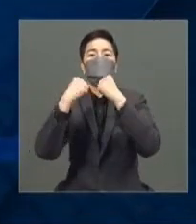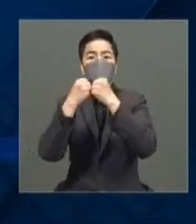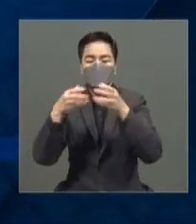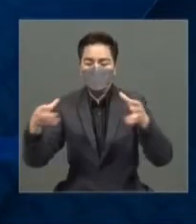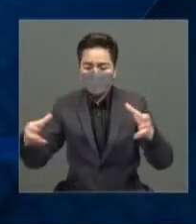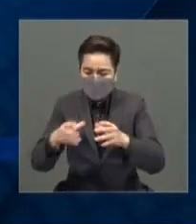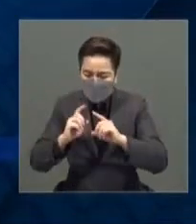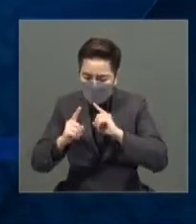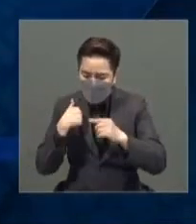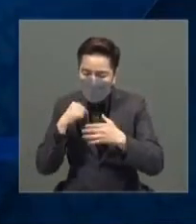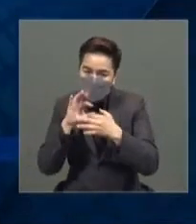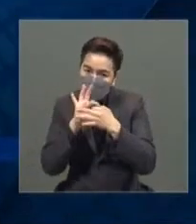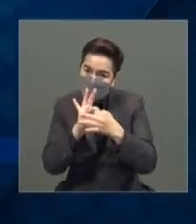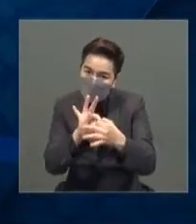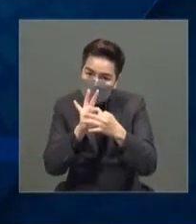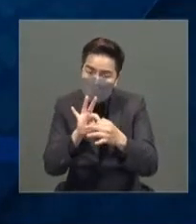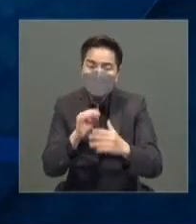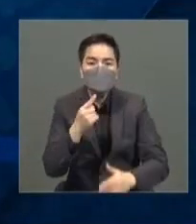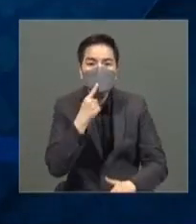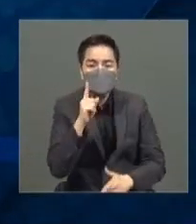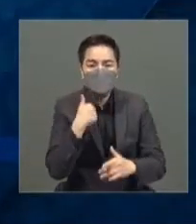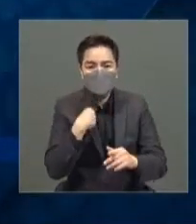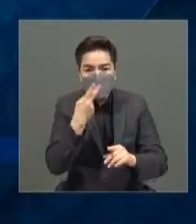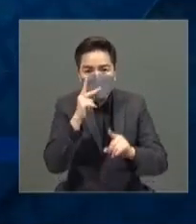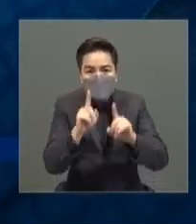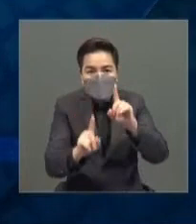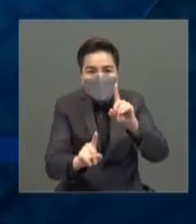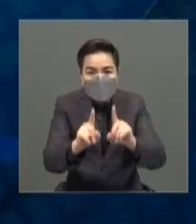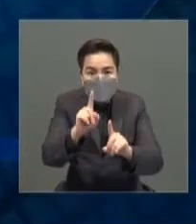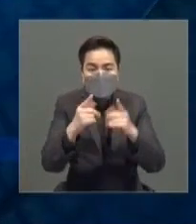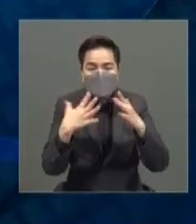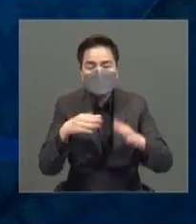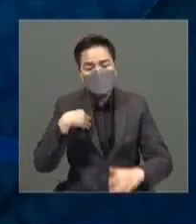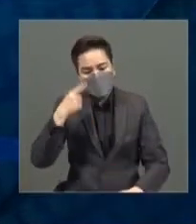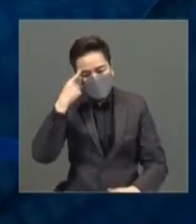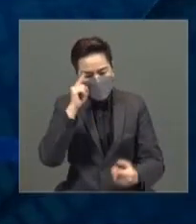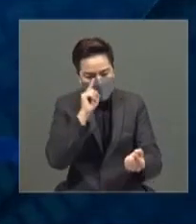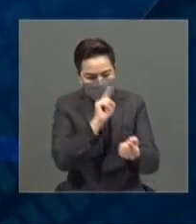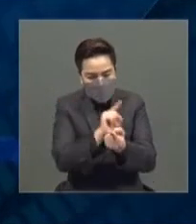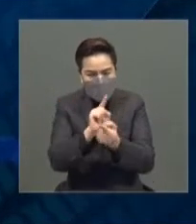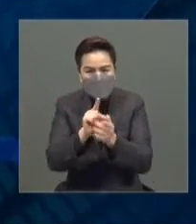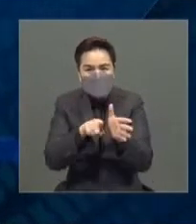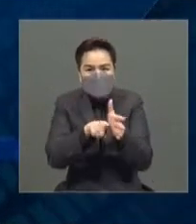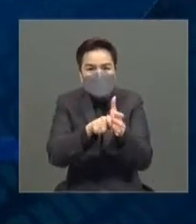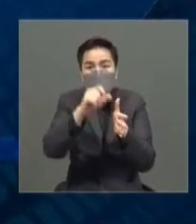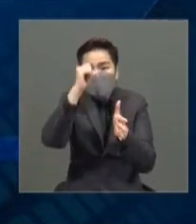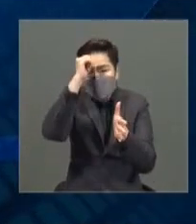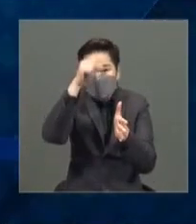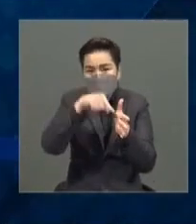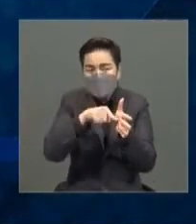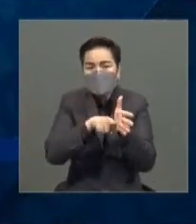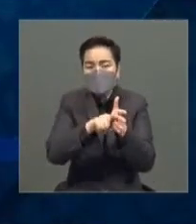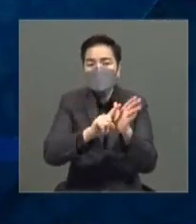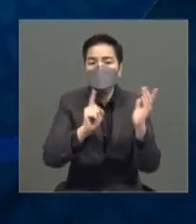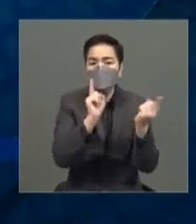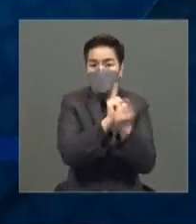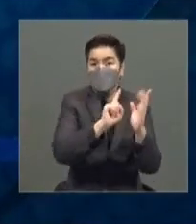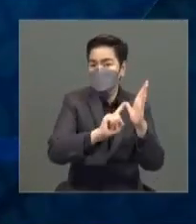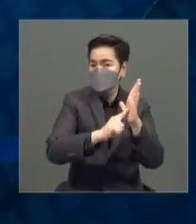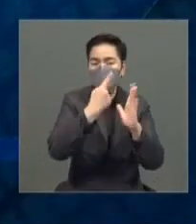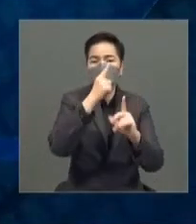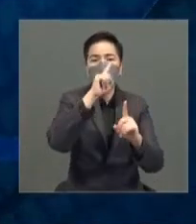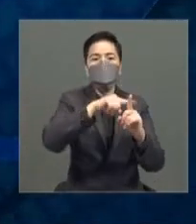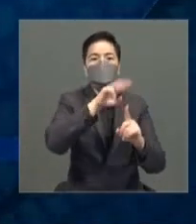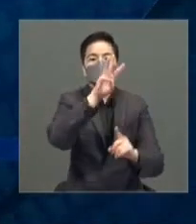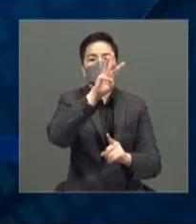ได้มีความเป็นห่วงด้วยนะคะมีการประเมินคร่าวๆว่าเราพบสายพันธุ์เดลต้าเริ่มประมาณมิถุนายน